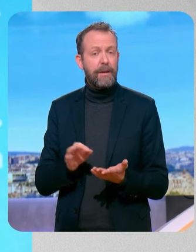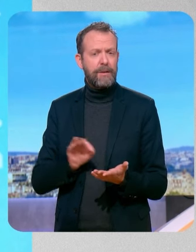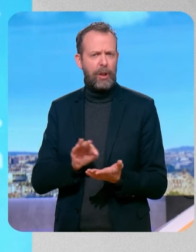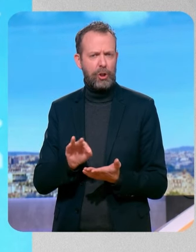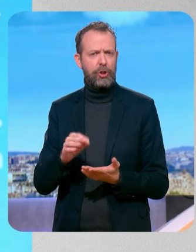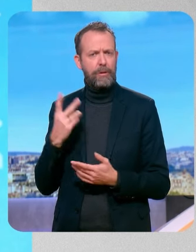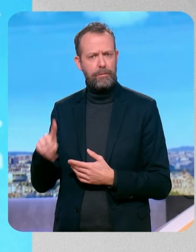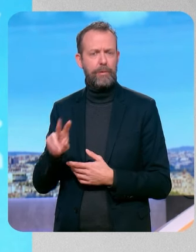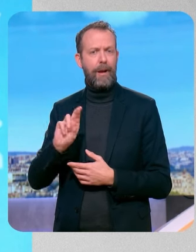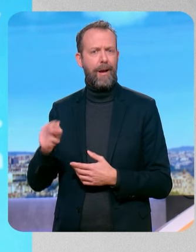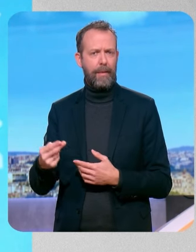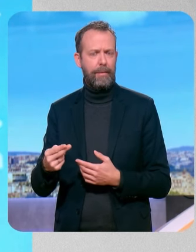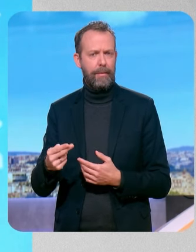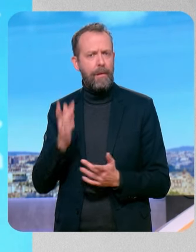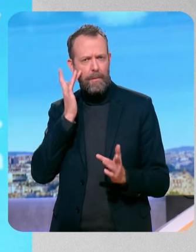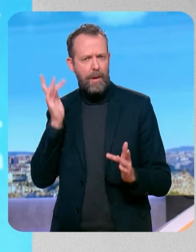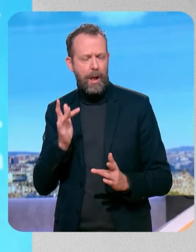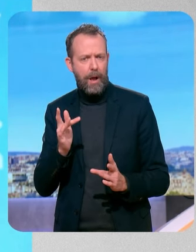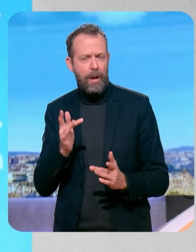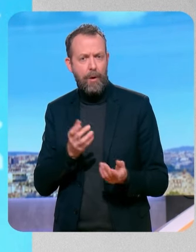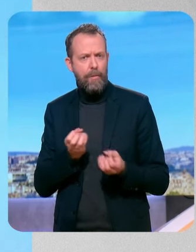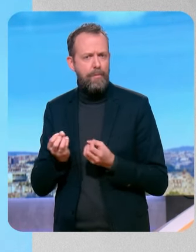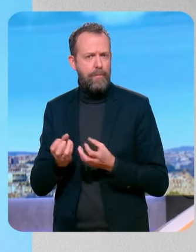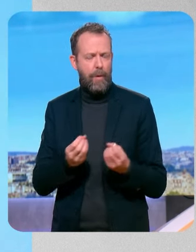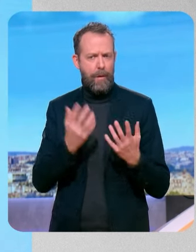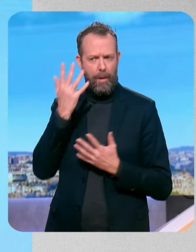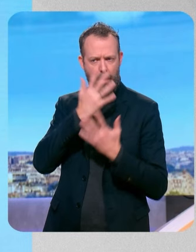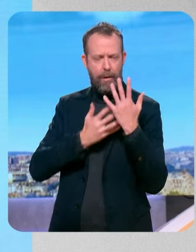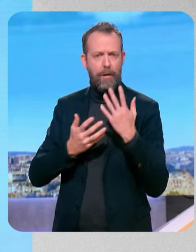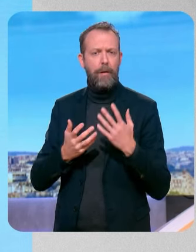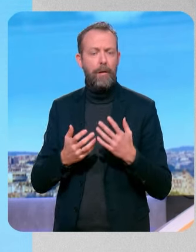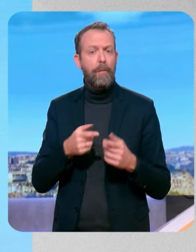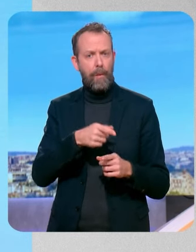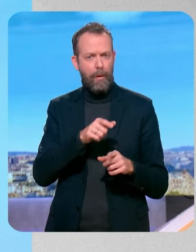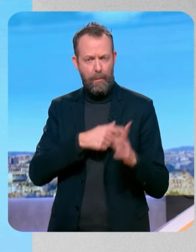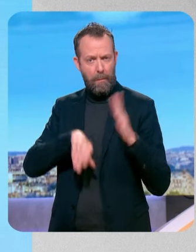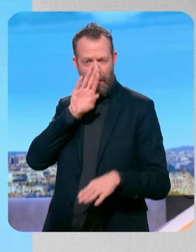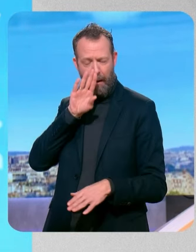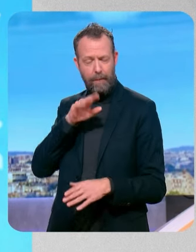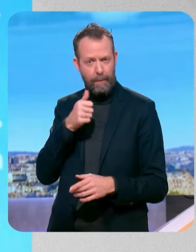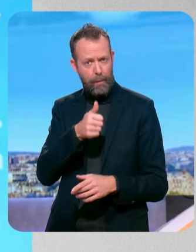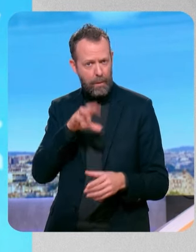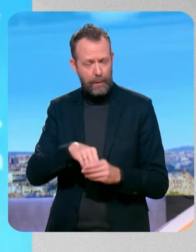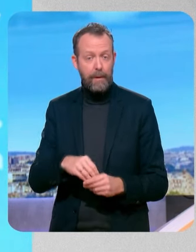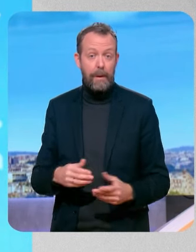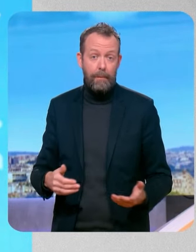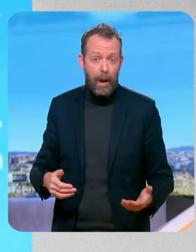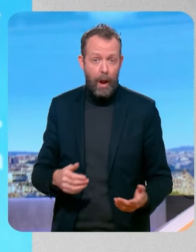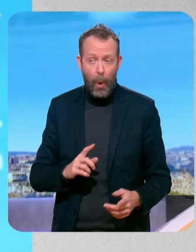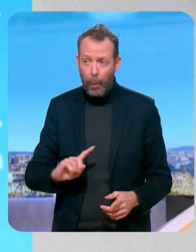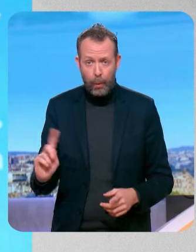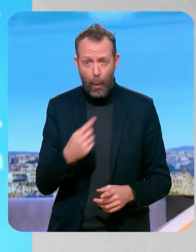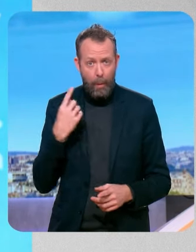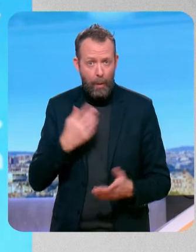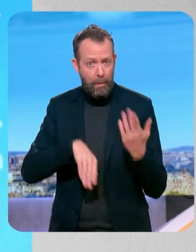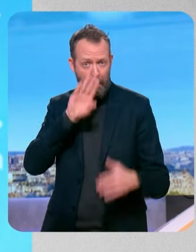du Rassemblement National a troublé beaucoup d'esprits. Vous êtes tombé les deux pieds dedans quand même, hein, visiblement, dans la manœuvre du Rassemblement National. Ben oui, tout le monde est tombé